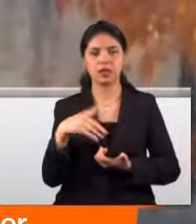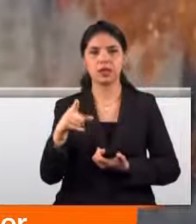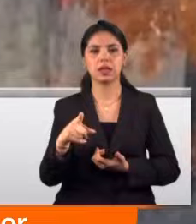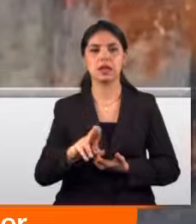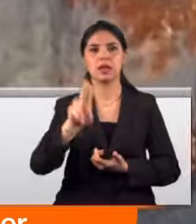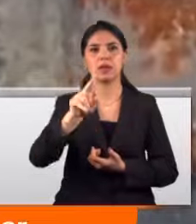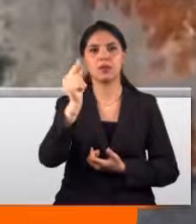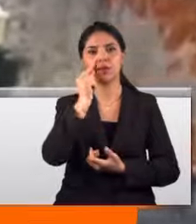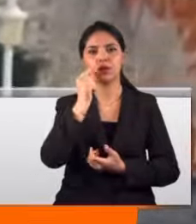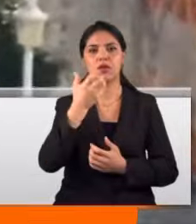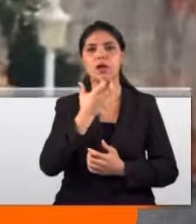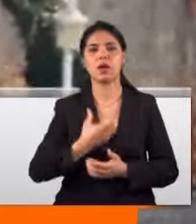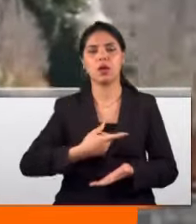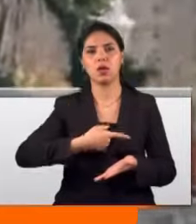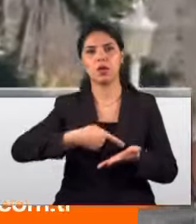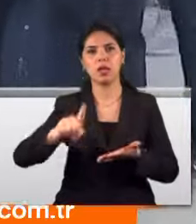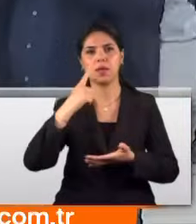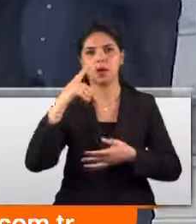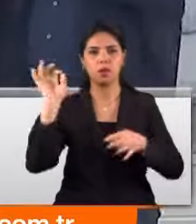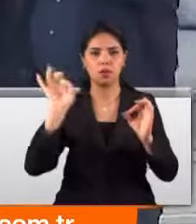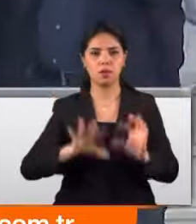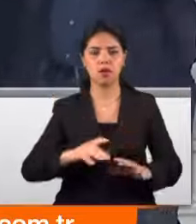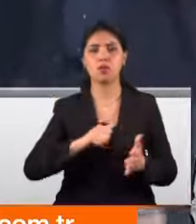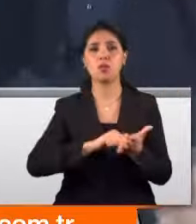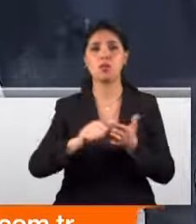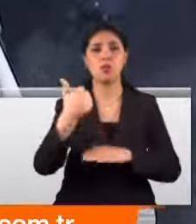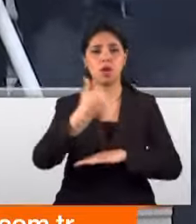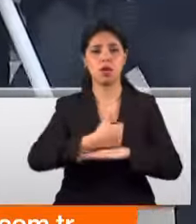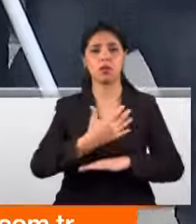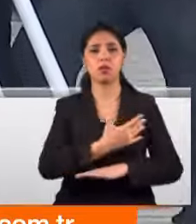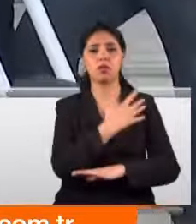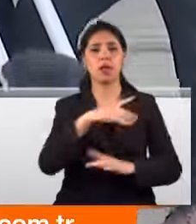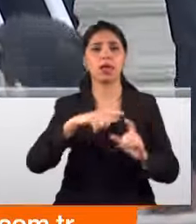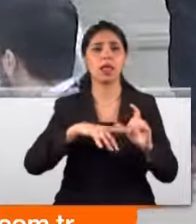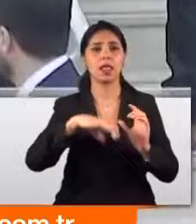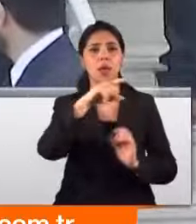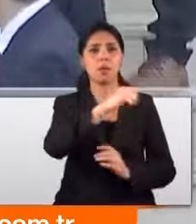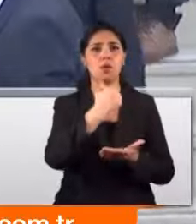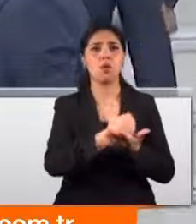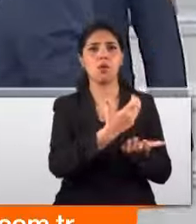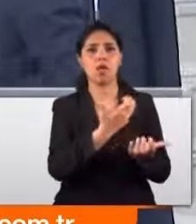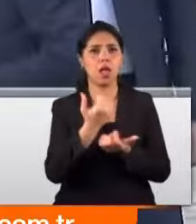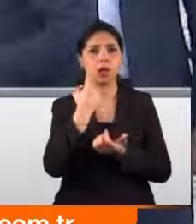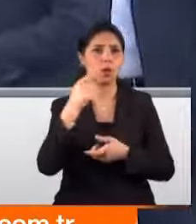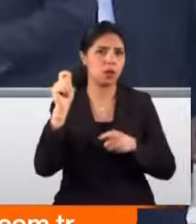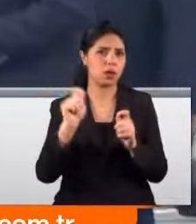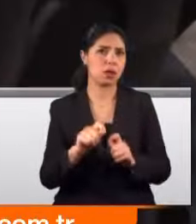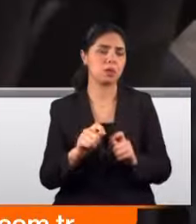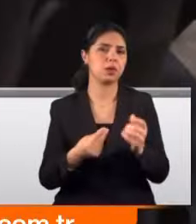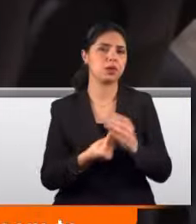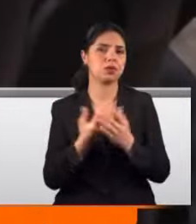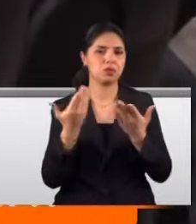77 kişinin kadrosunu iptal ederek başladı. Tüm atamaların CHP Genel Merkezi'nden onay alınarak yapıldığı da ortaya